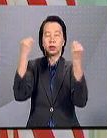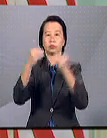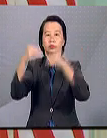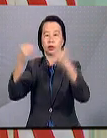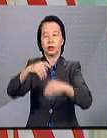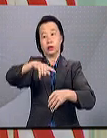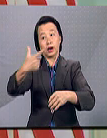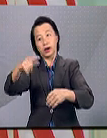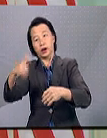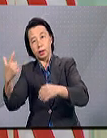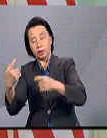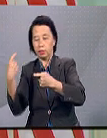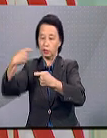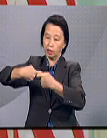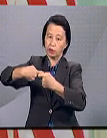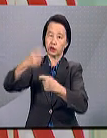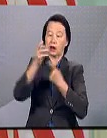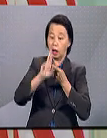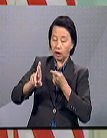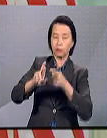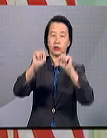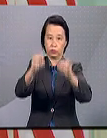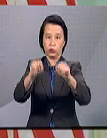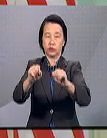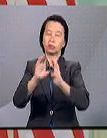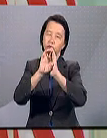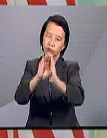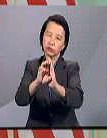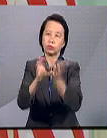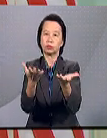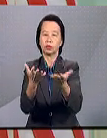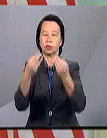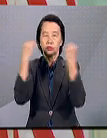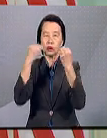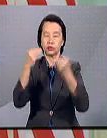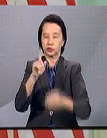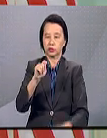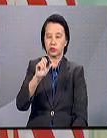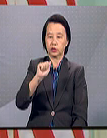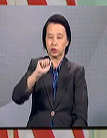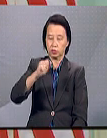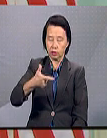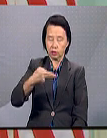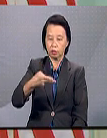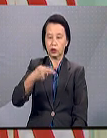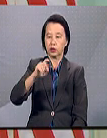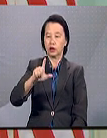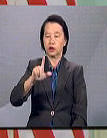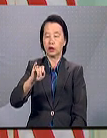majlis-majlis lain yang berkaitan dengan agama juga seperti majlis tahlil,